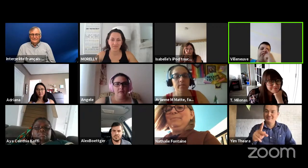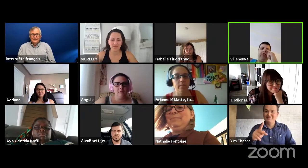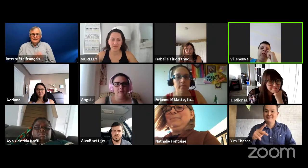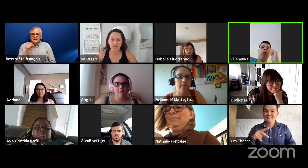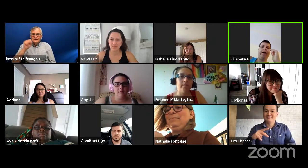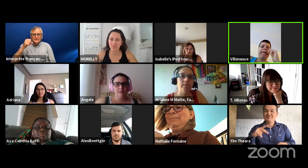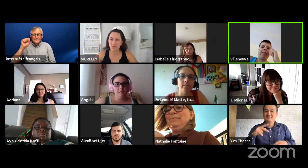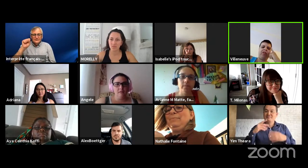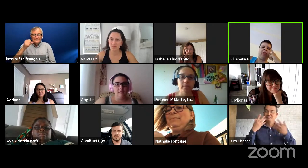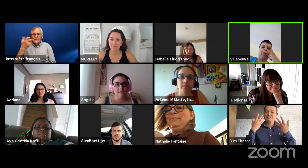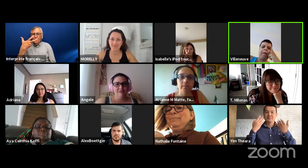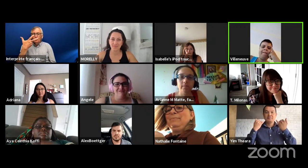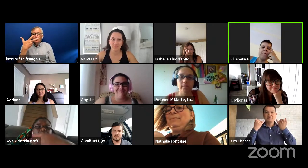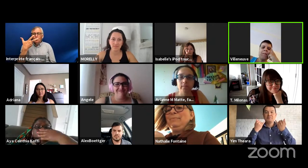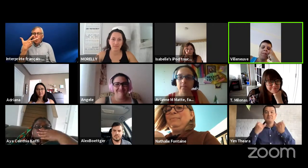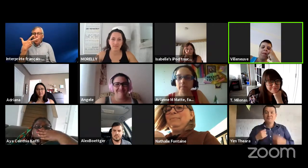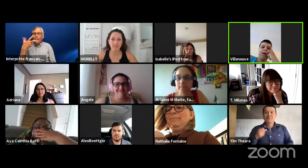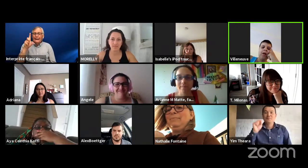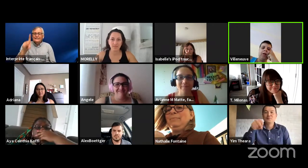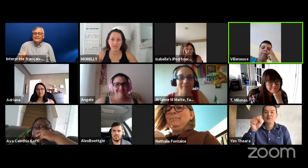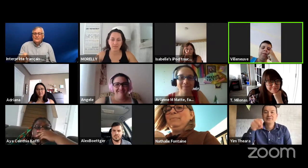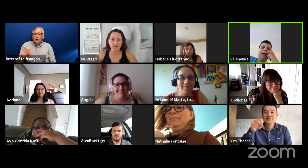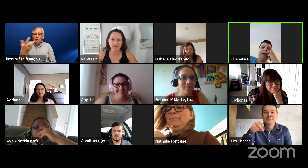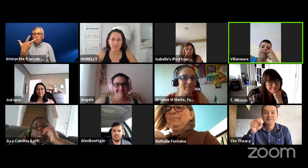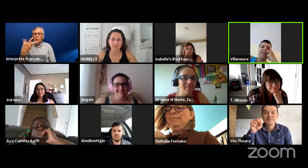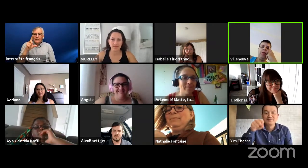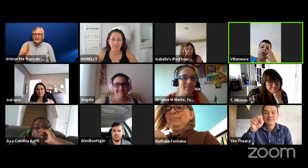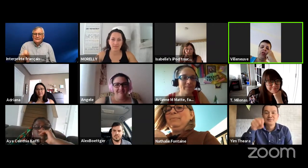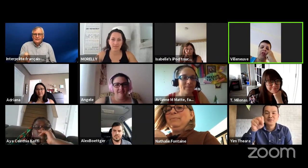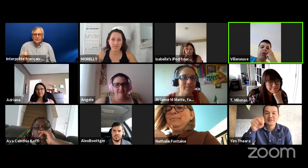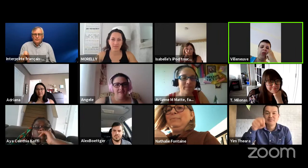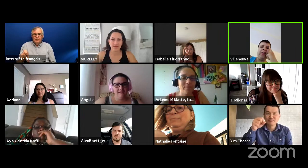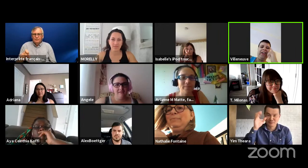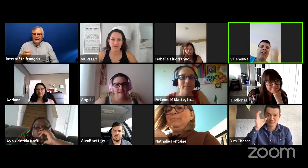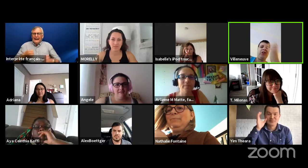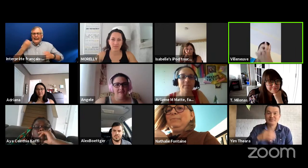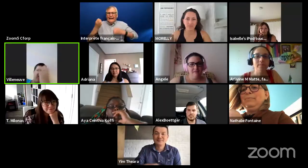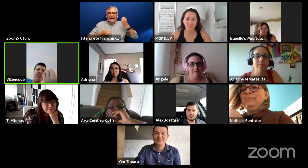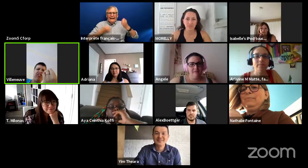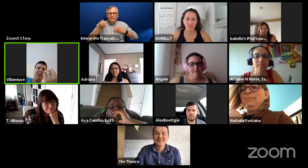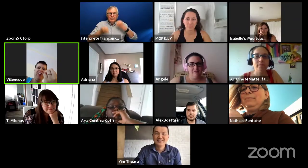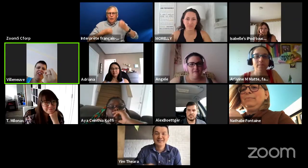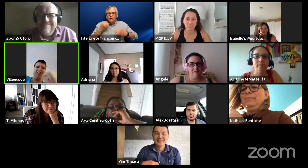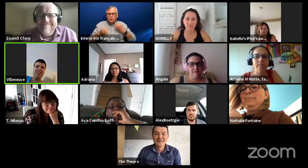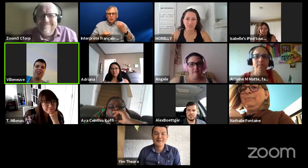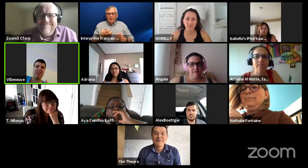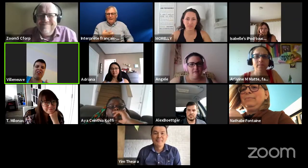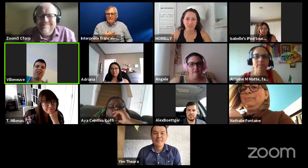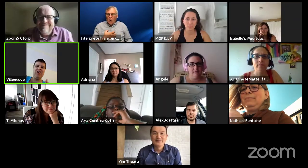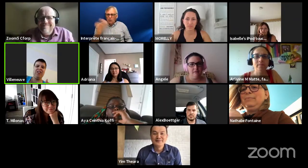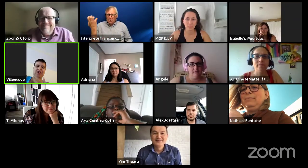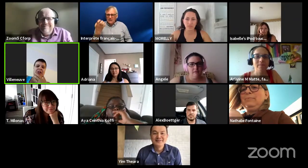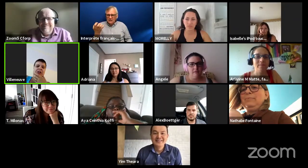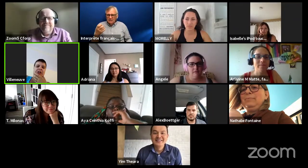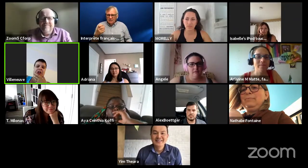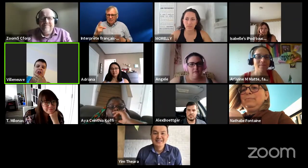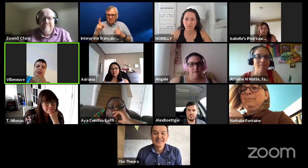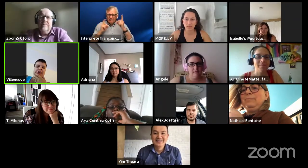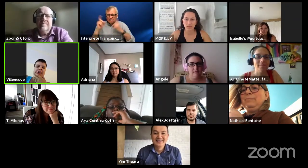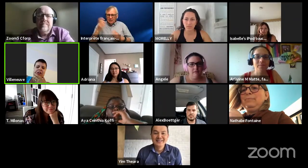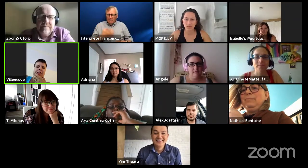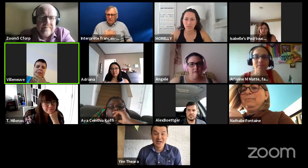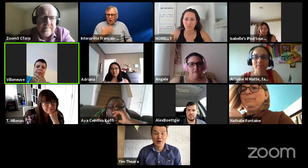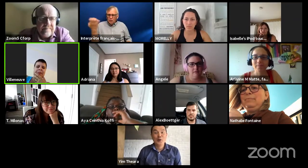Oui, j'ai 3 questions. Les émotions, donc fâchée, ça.